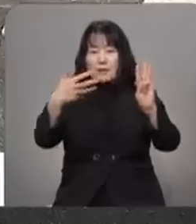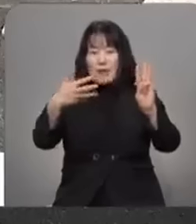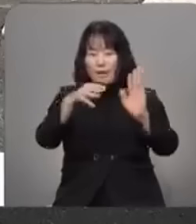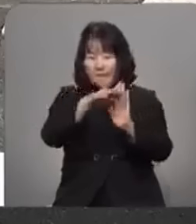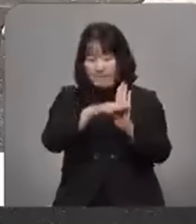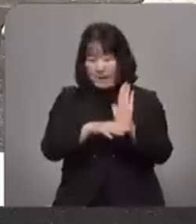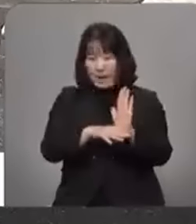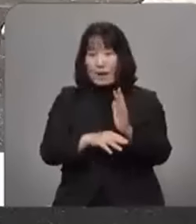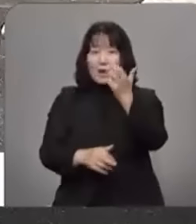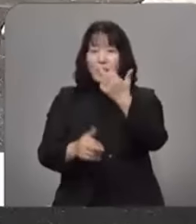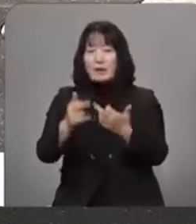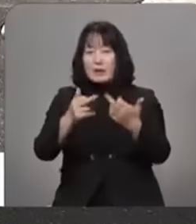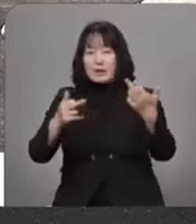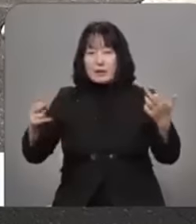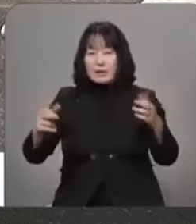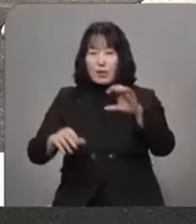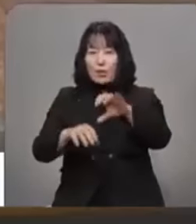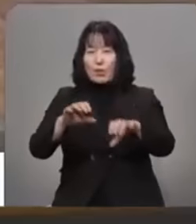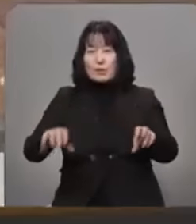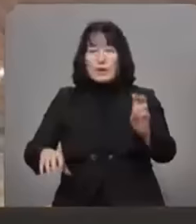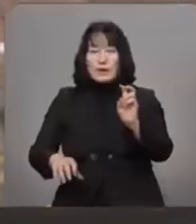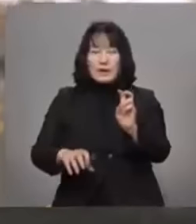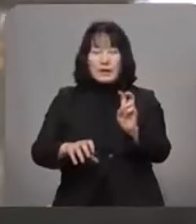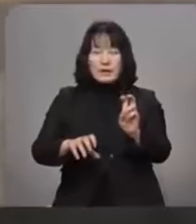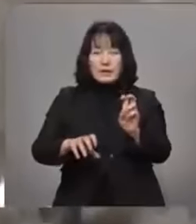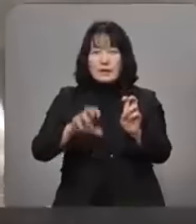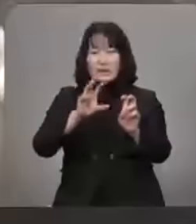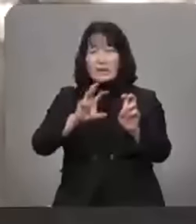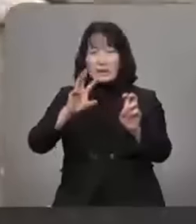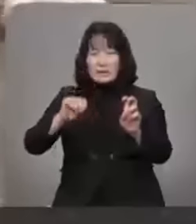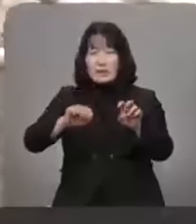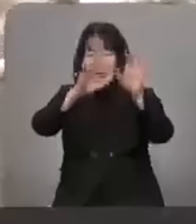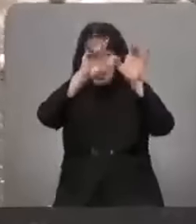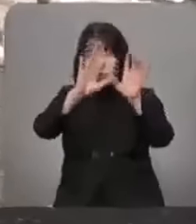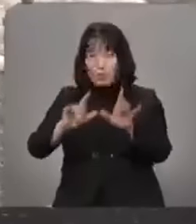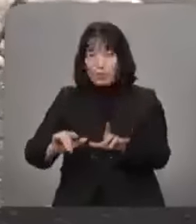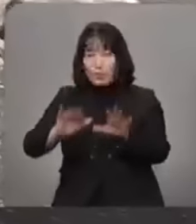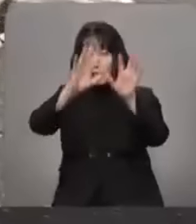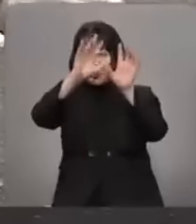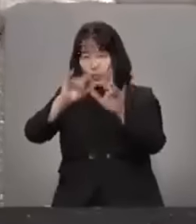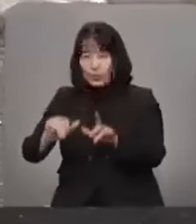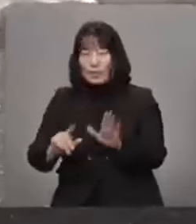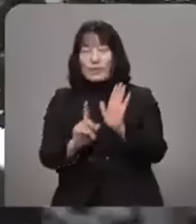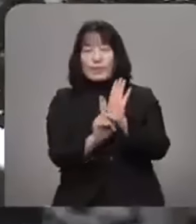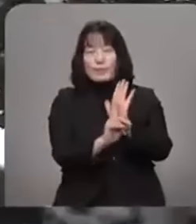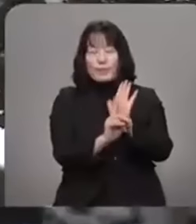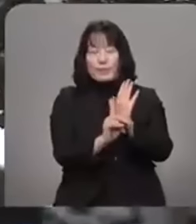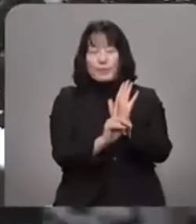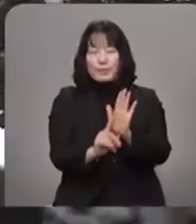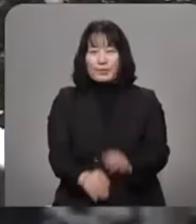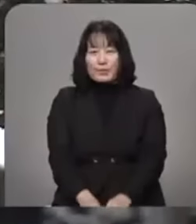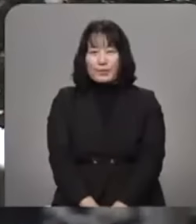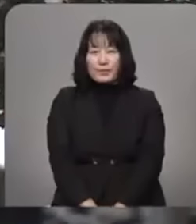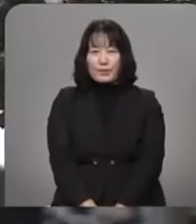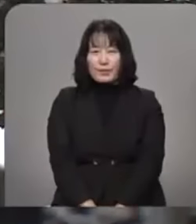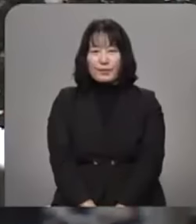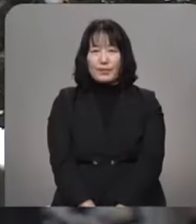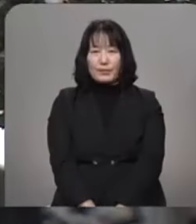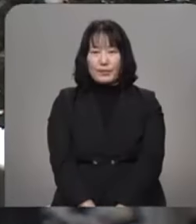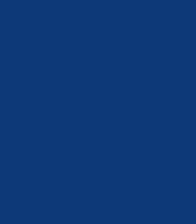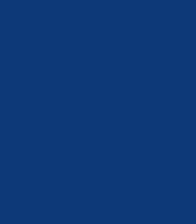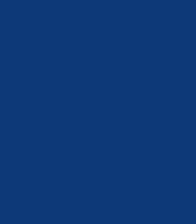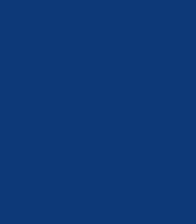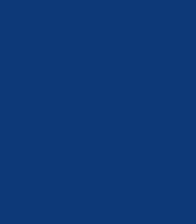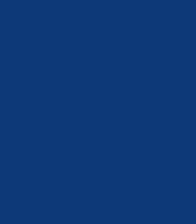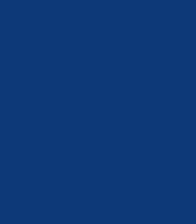남부 내륙 및 산지에는 곳에 따라 20cm 이상의 눈이 더 내릴 것으로 예보했습니다 KBS 뉴스 이유진입니다